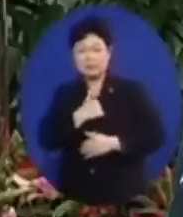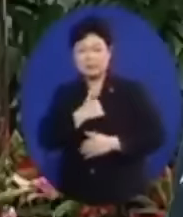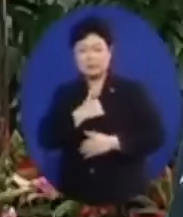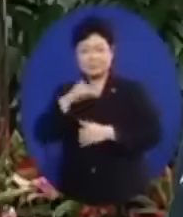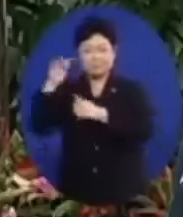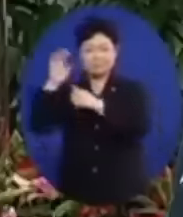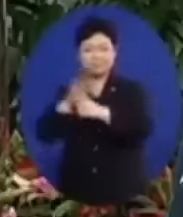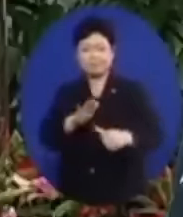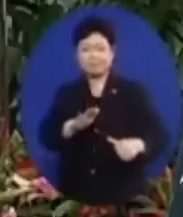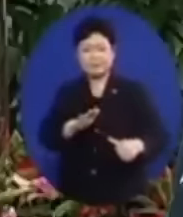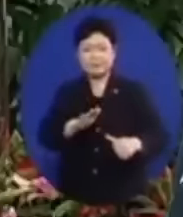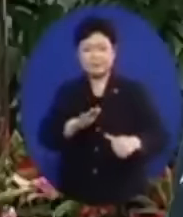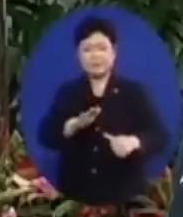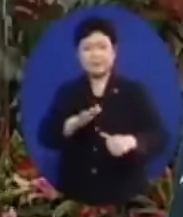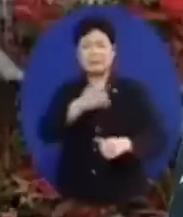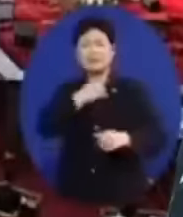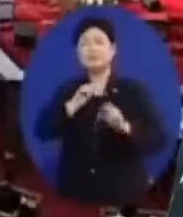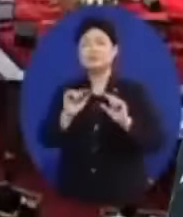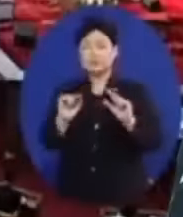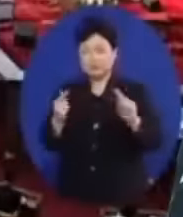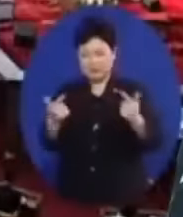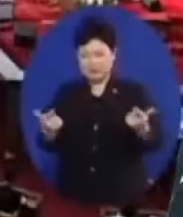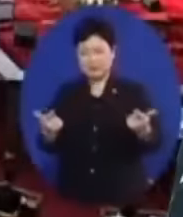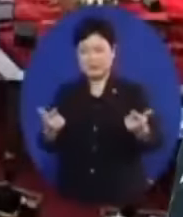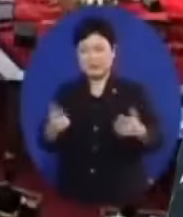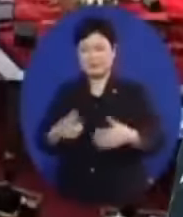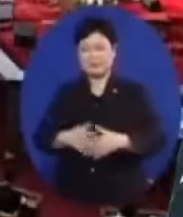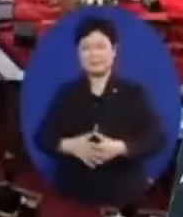패배하기를 원치 않습니다.